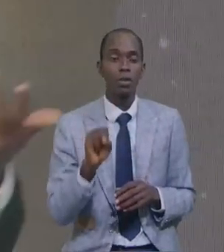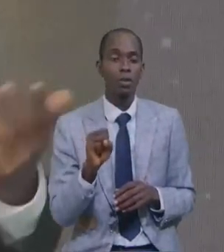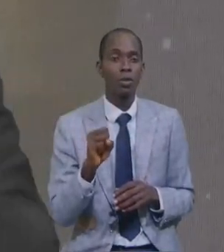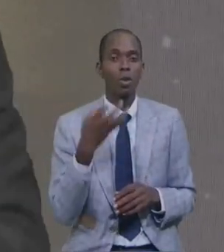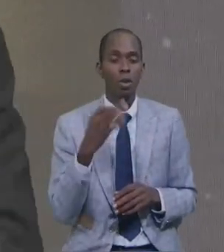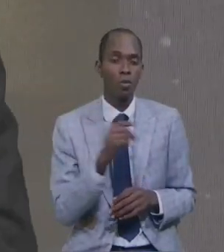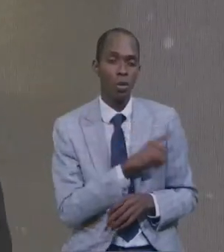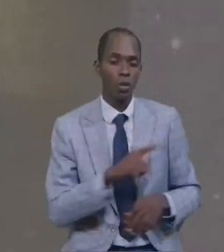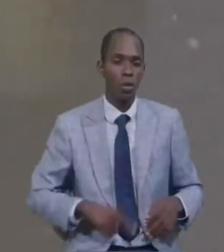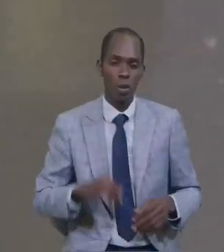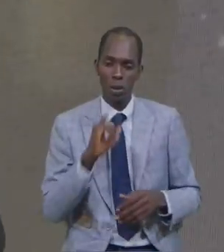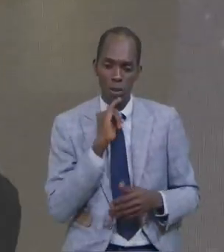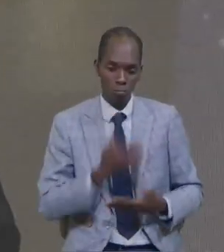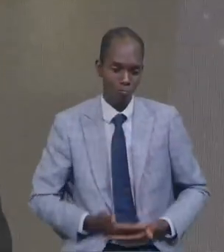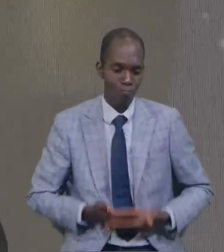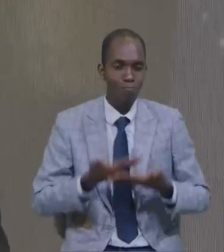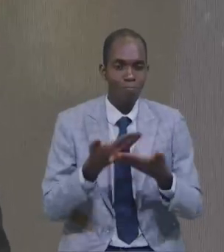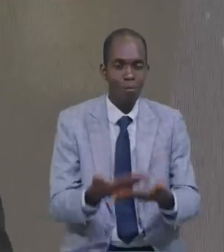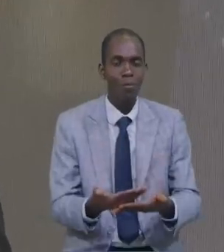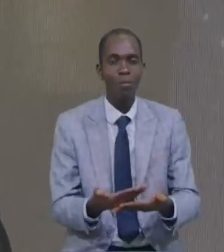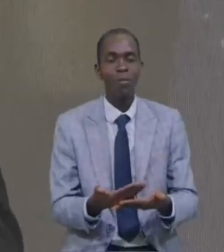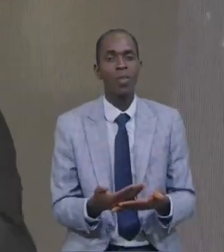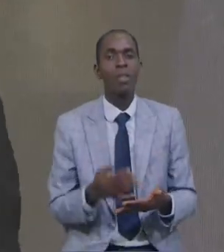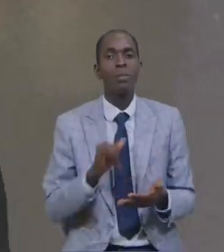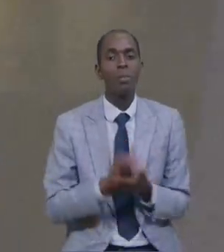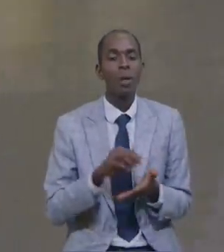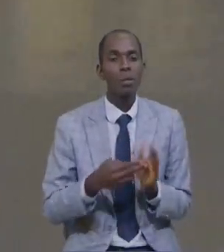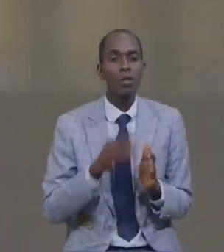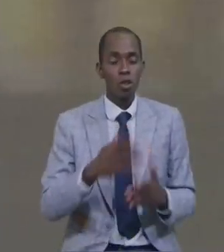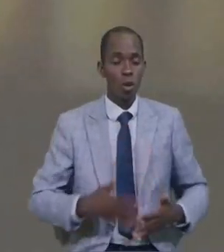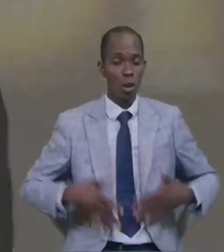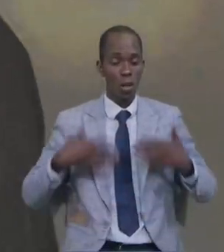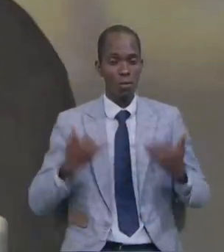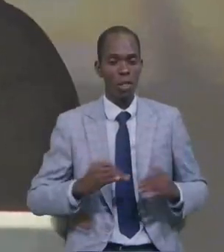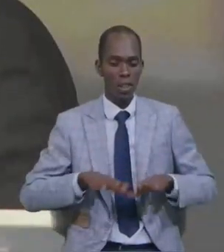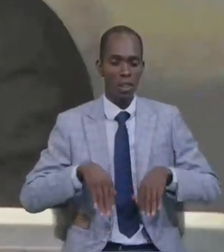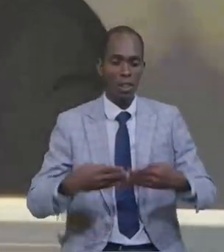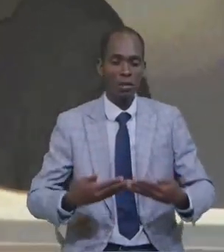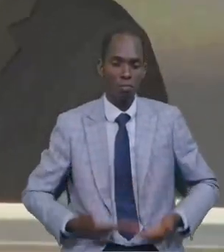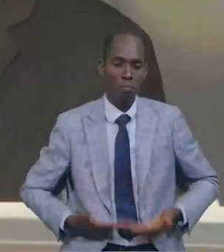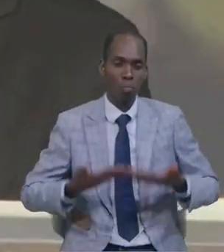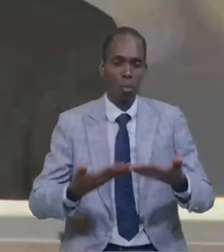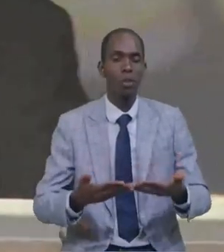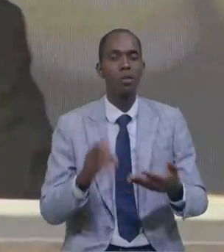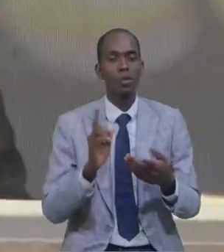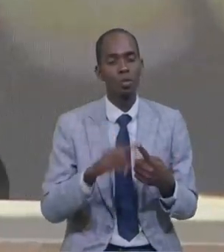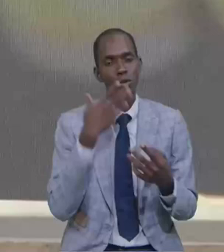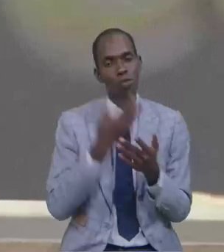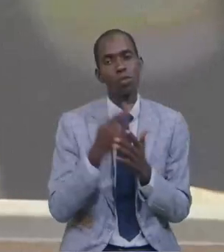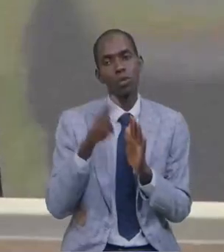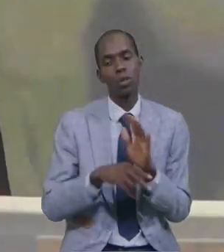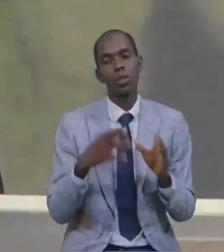donne gloire à Dieu. Si tu es réellement sauvé, si tu es sauvé, les œuvres